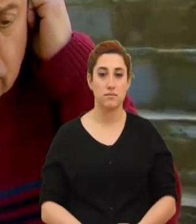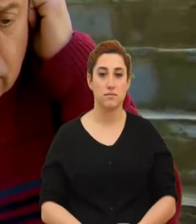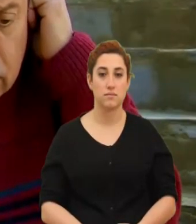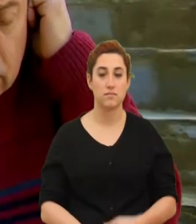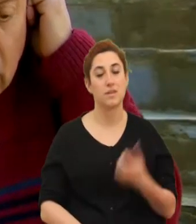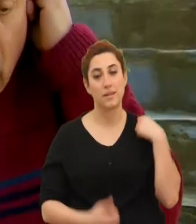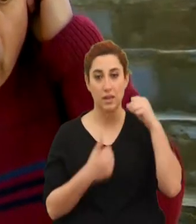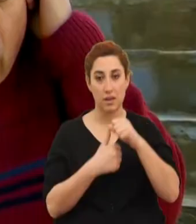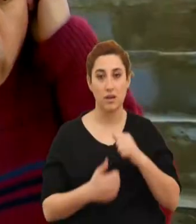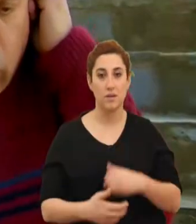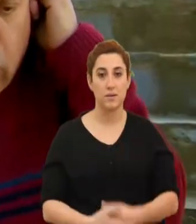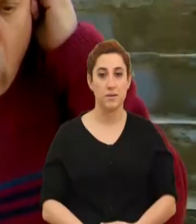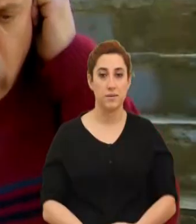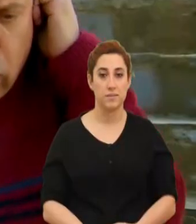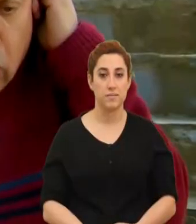Bir de...